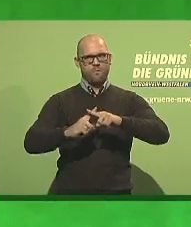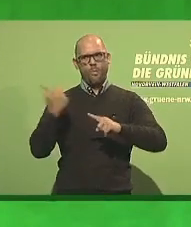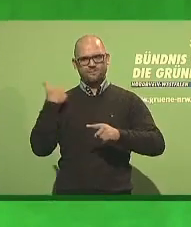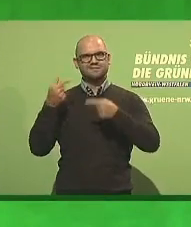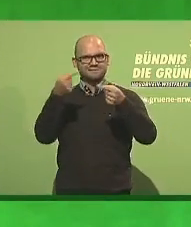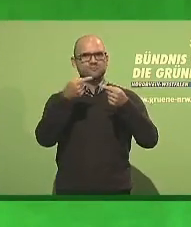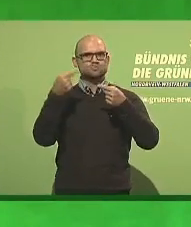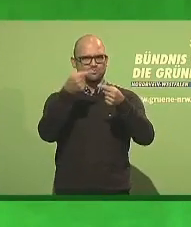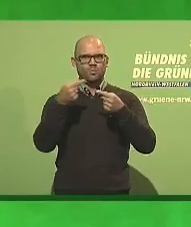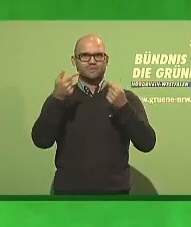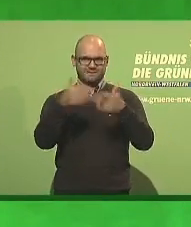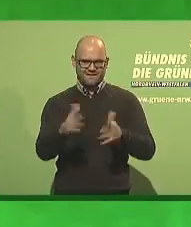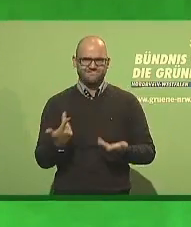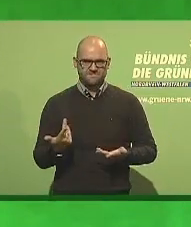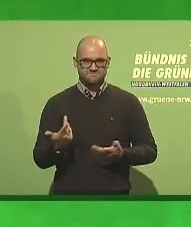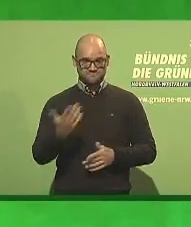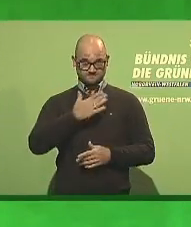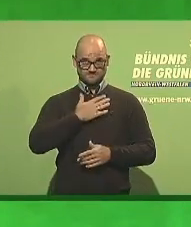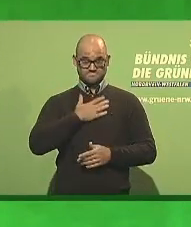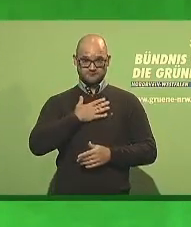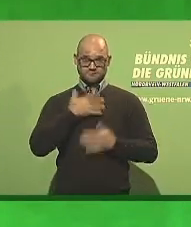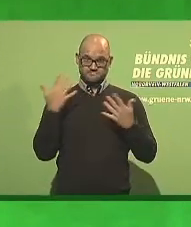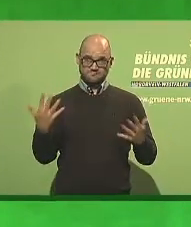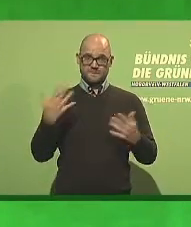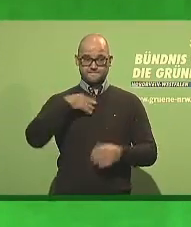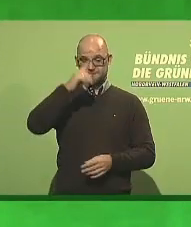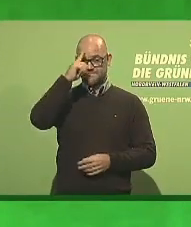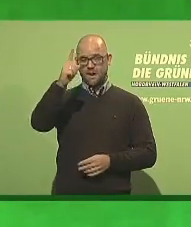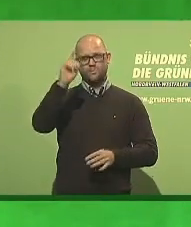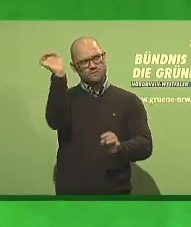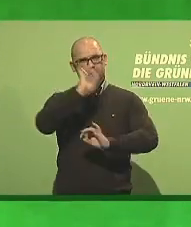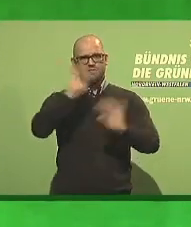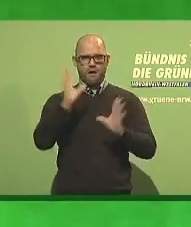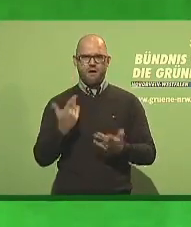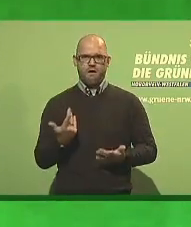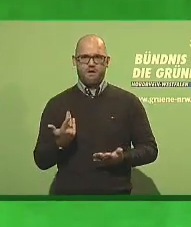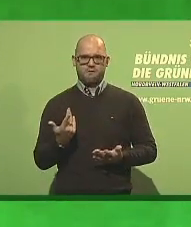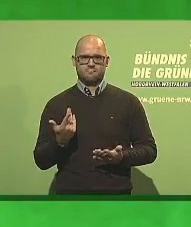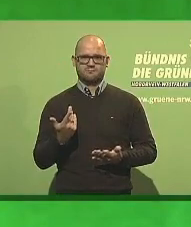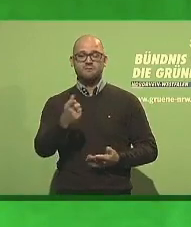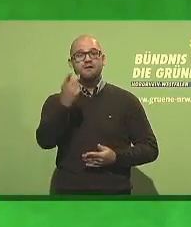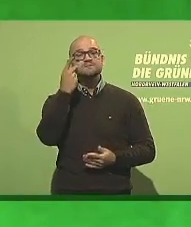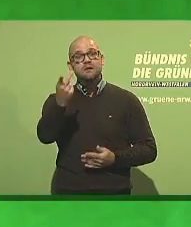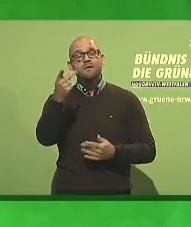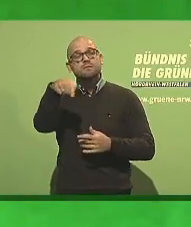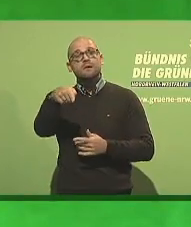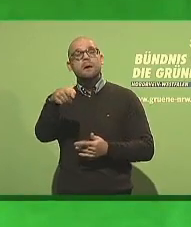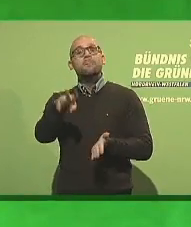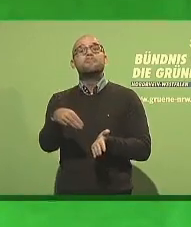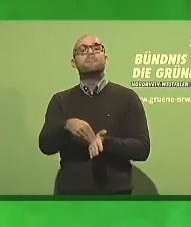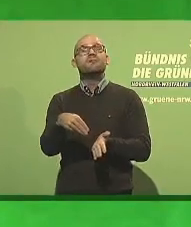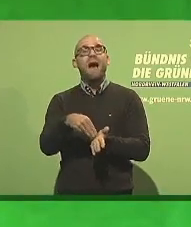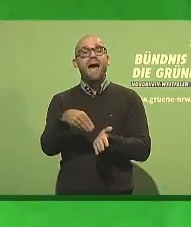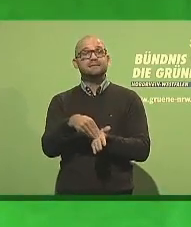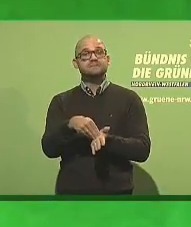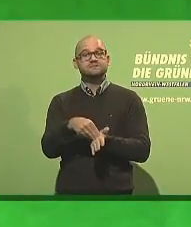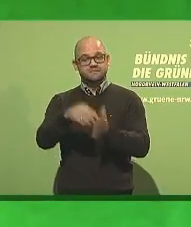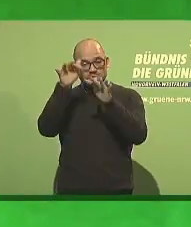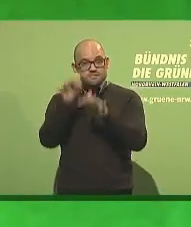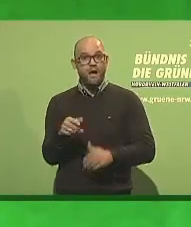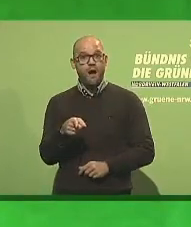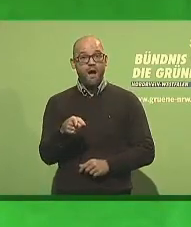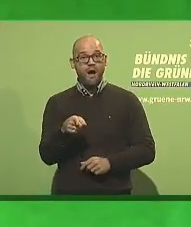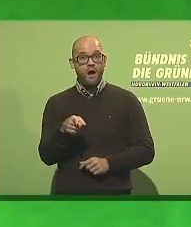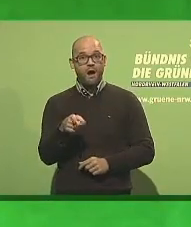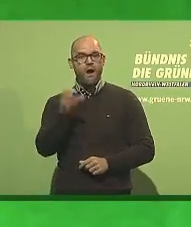Unsere Position ist klar. Wenn man Beweise hat, die den hohen Anforderungen des Europäischen Gerichtshofs für Menschenrechte und